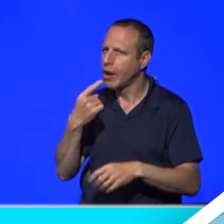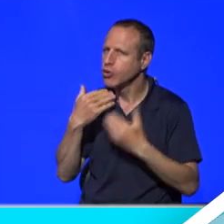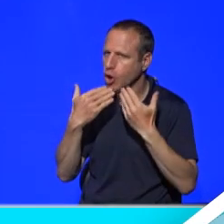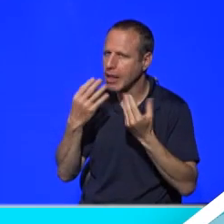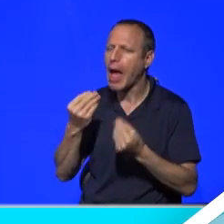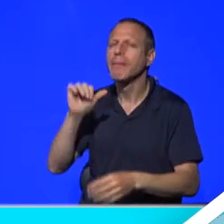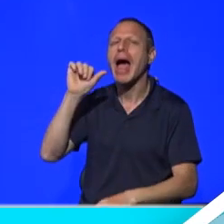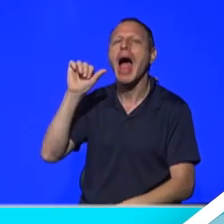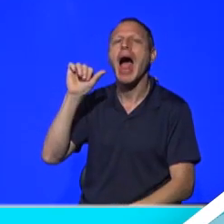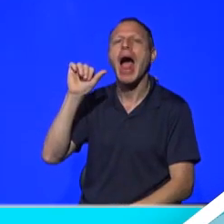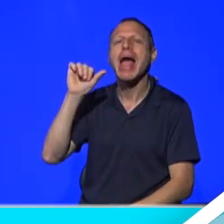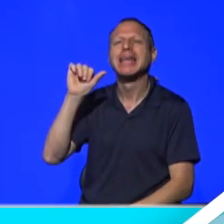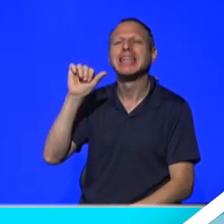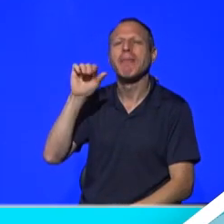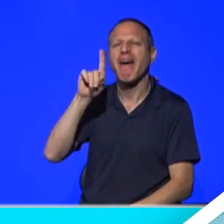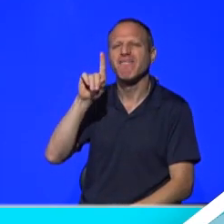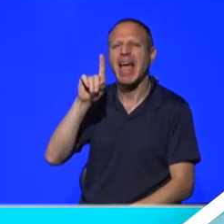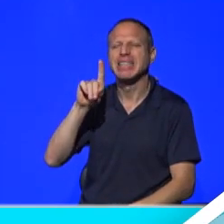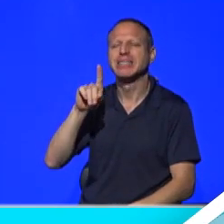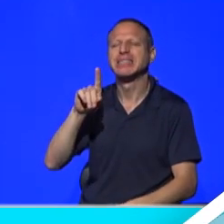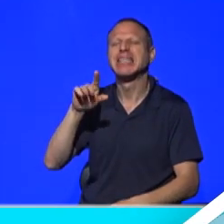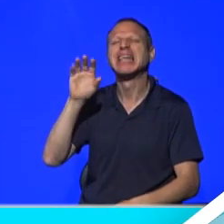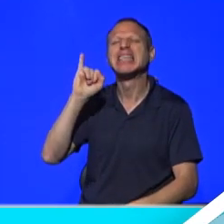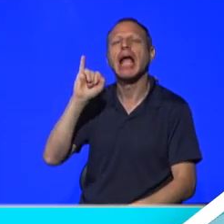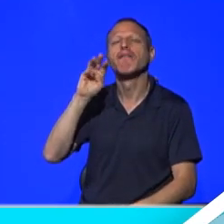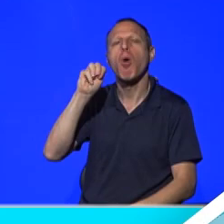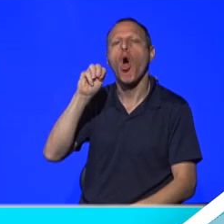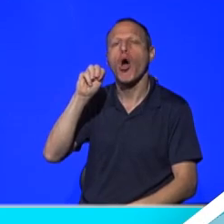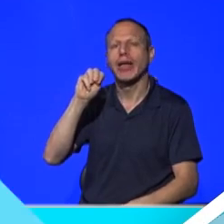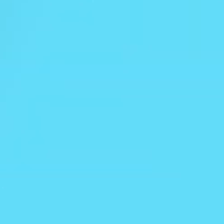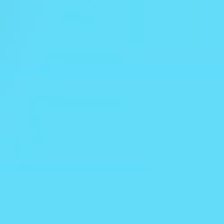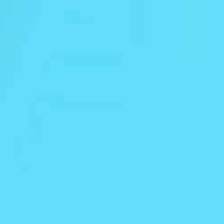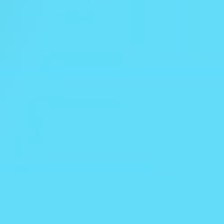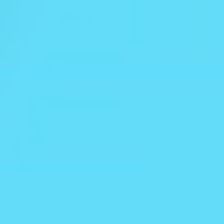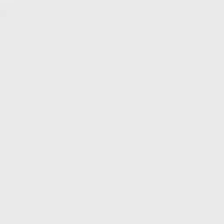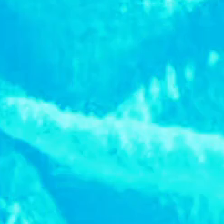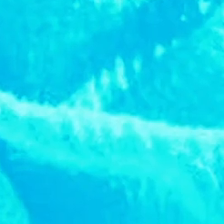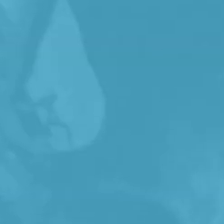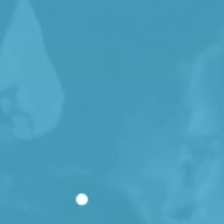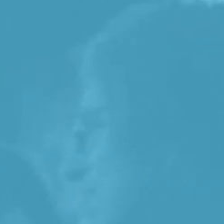בעלי יקב כביר באלון מורה ותושב האזור, תודה רבה ובשורות טובות. תודה לך. תודה.